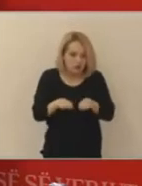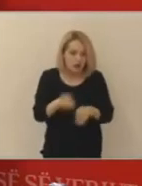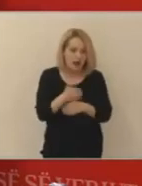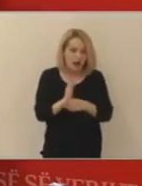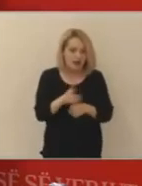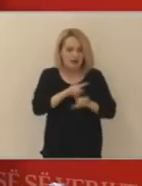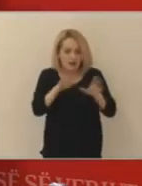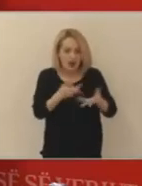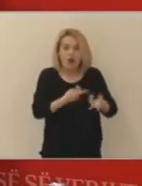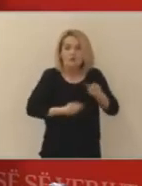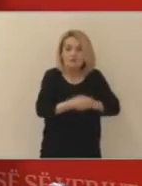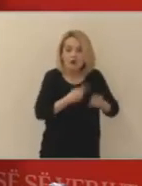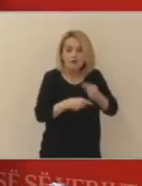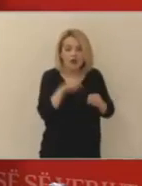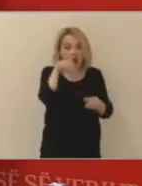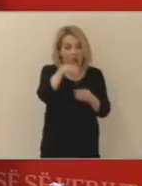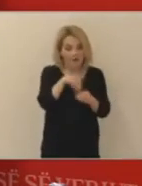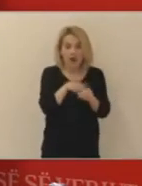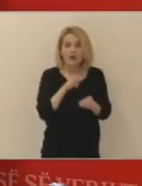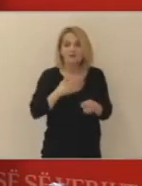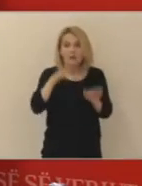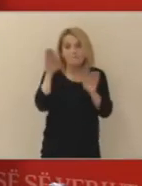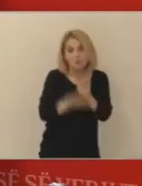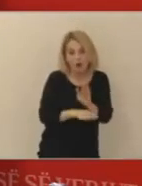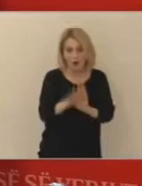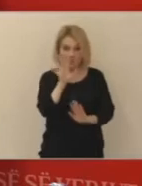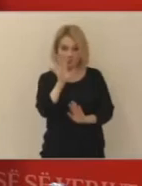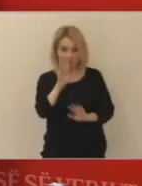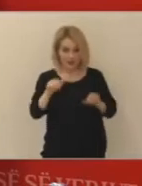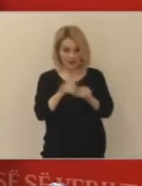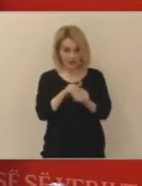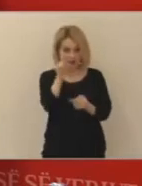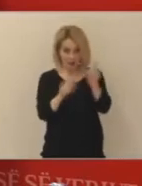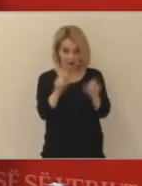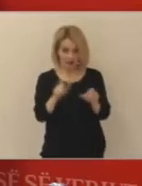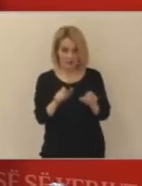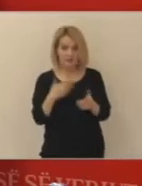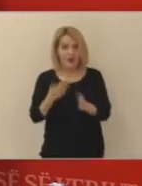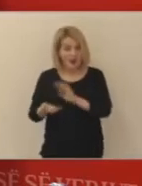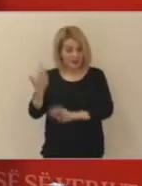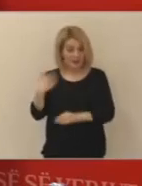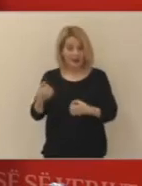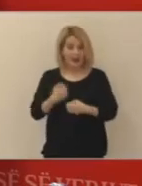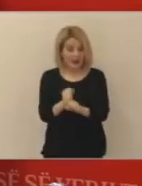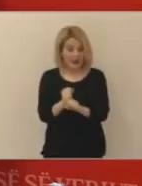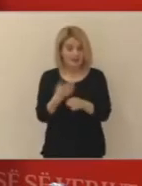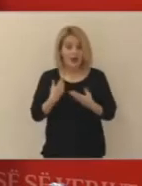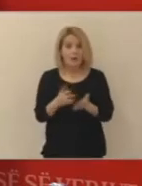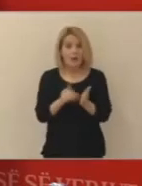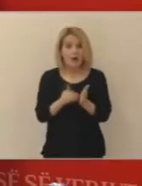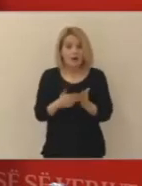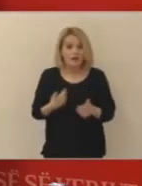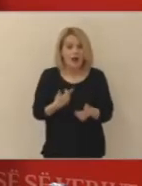производствени погони за храна со помалку од 5 вработени. На почетокот на кризата се појави потребата и затоа ги издаваме и дозволите